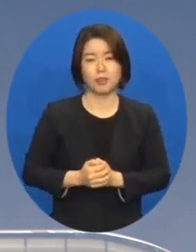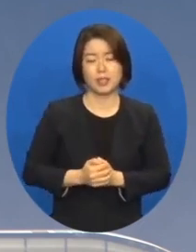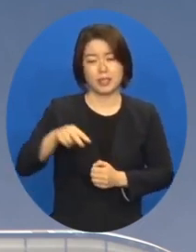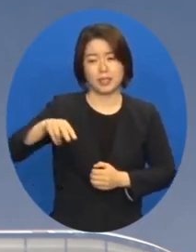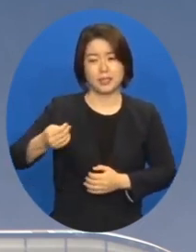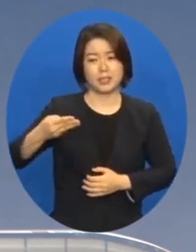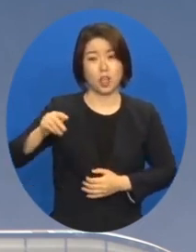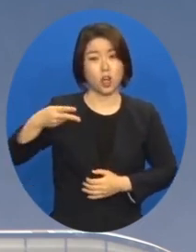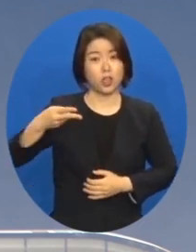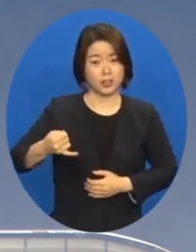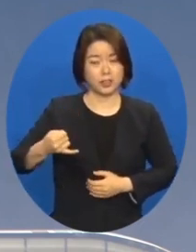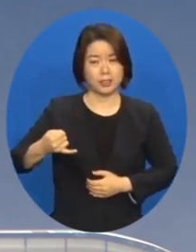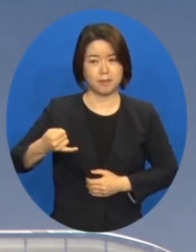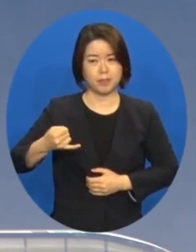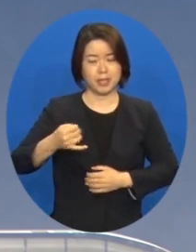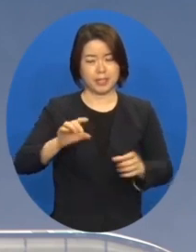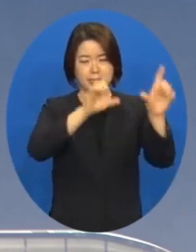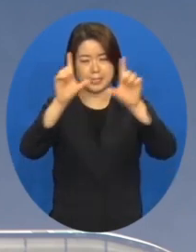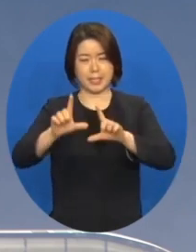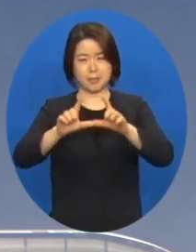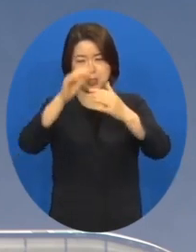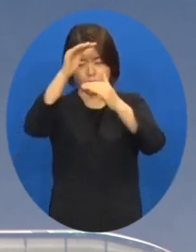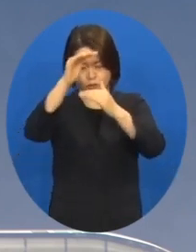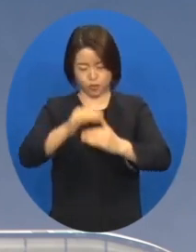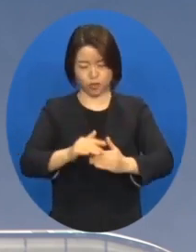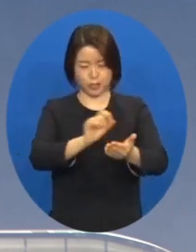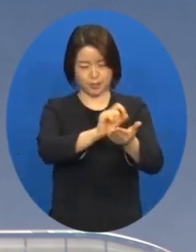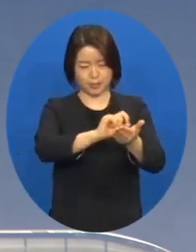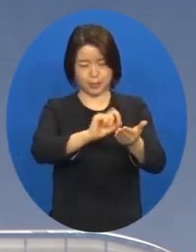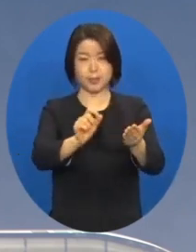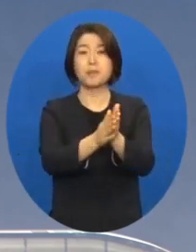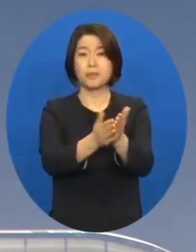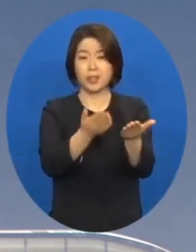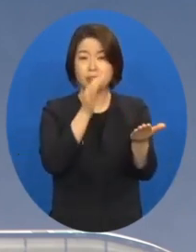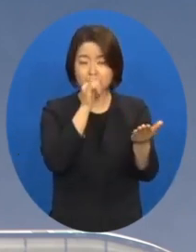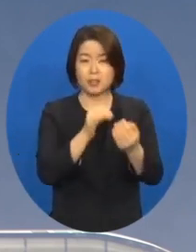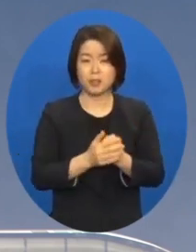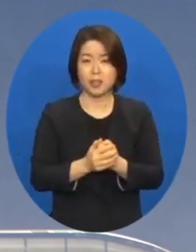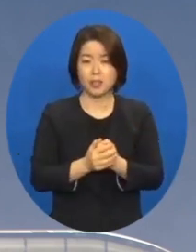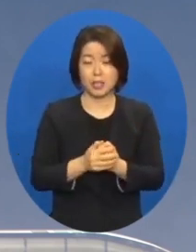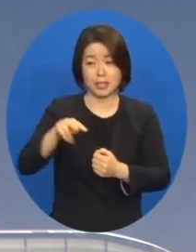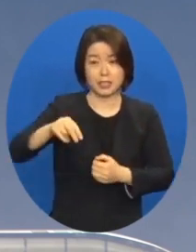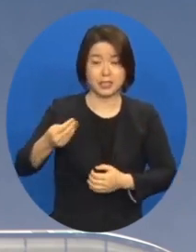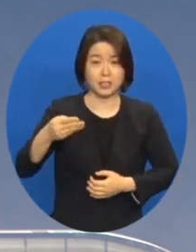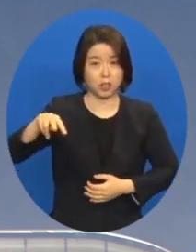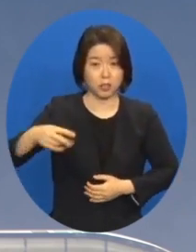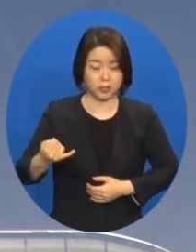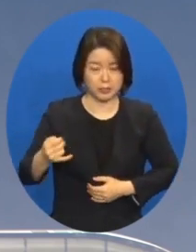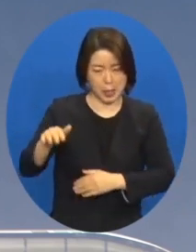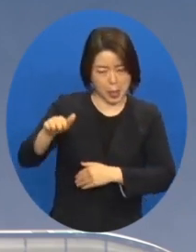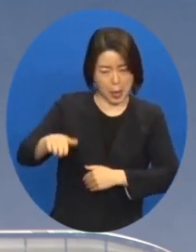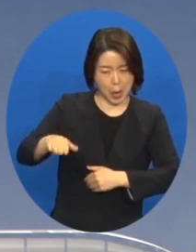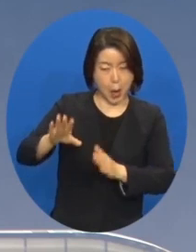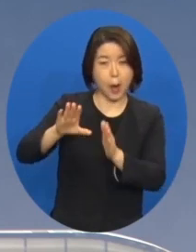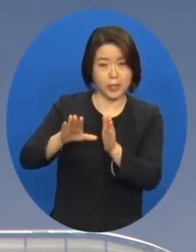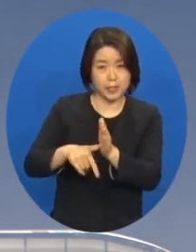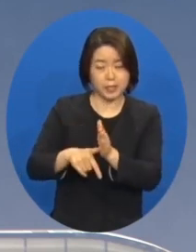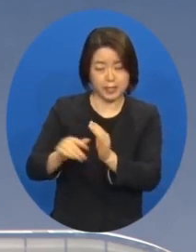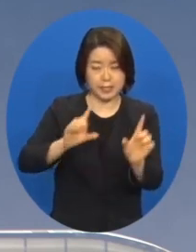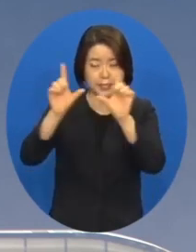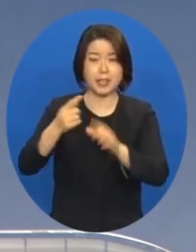썼습니다. 그 스터드의 전기에 스터드가 어린 시절에 살았던 집이 사진이